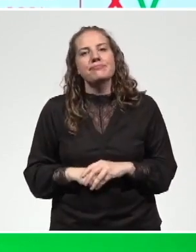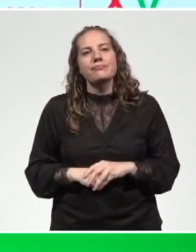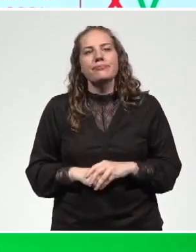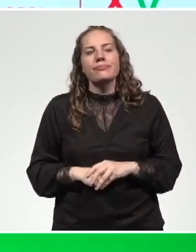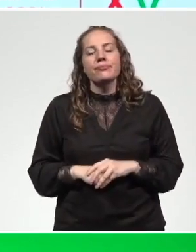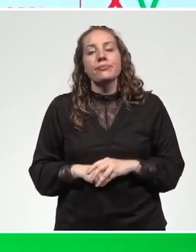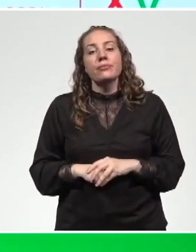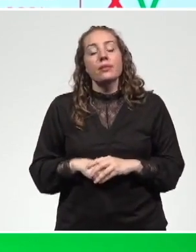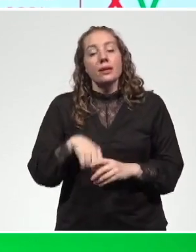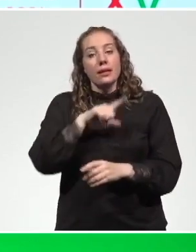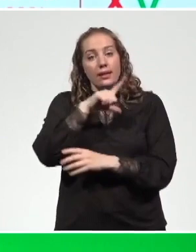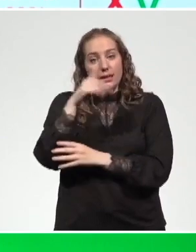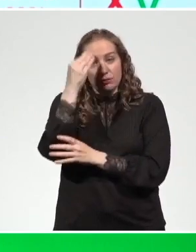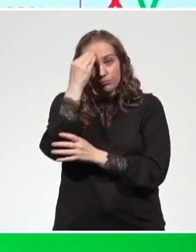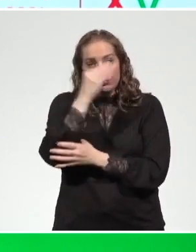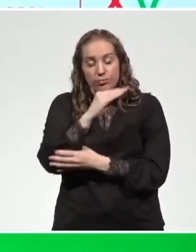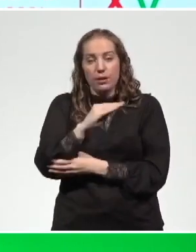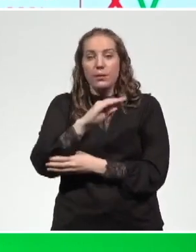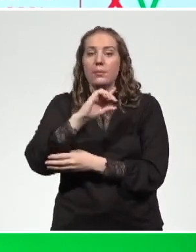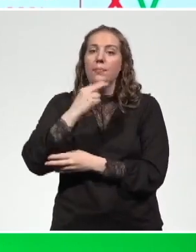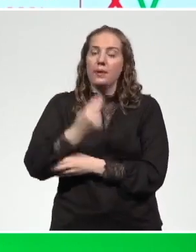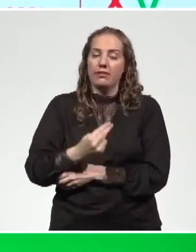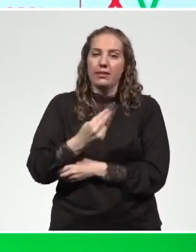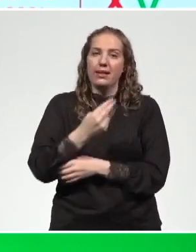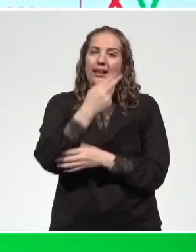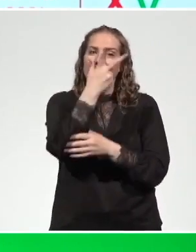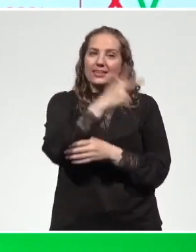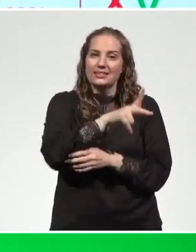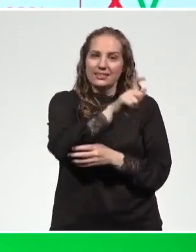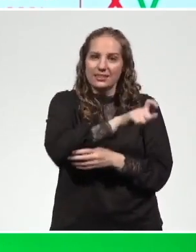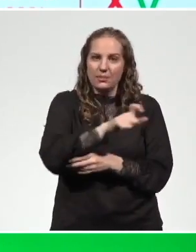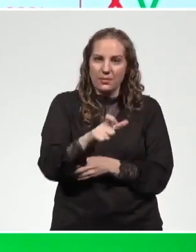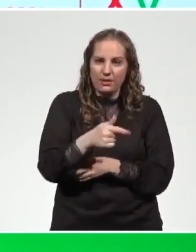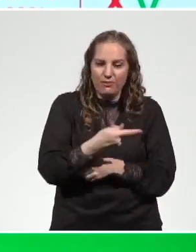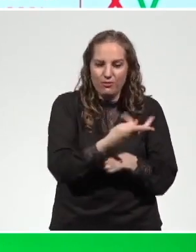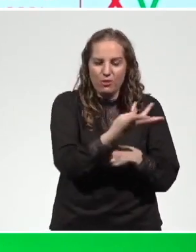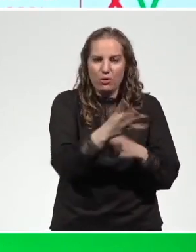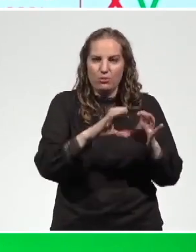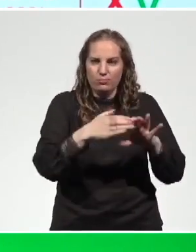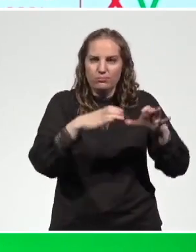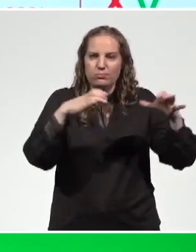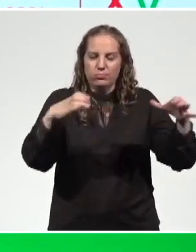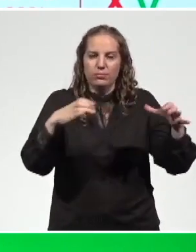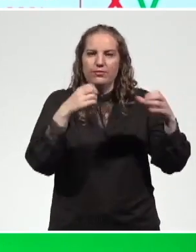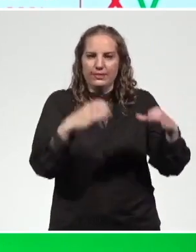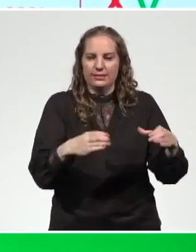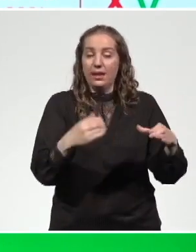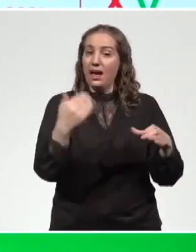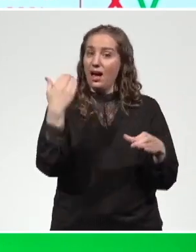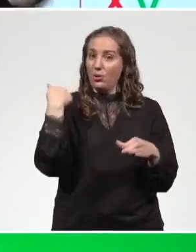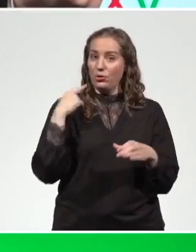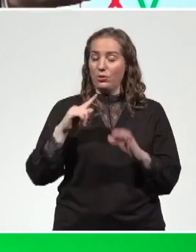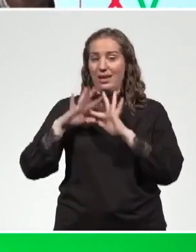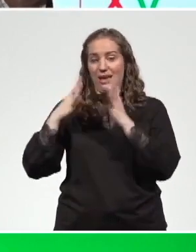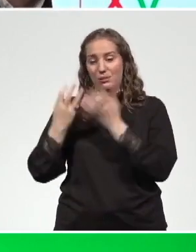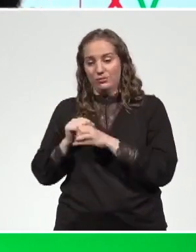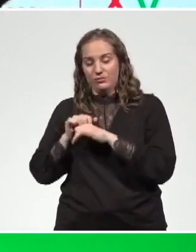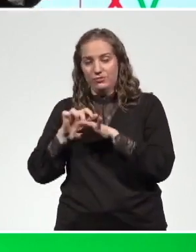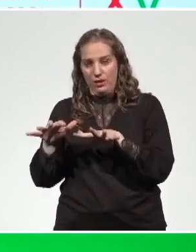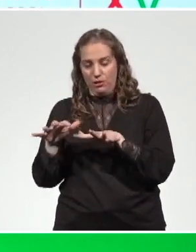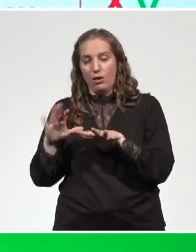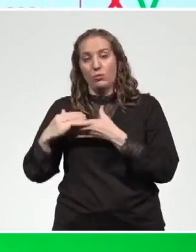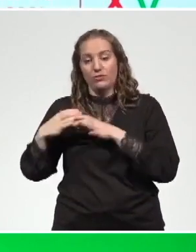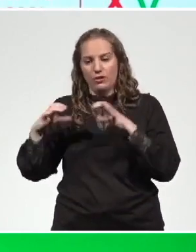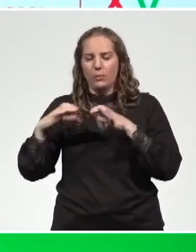að það mikilvægt að fjölgun starfslauna listamanna verið gerð varanleg. Þeim var fjölgað núna vegna heimsfaraldurs, við viljum sjá þetta gert varanlegt, því